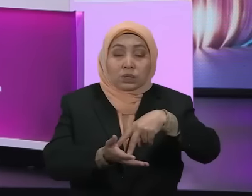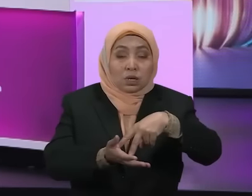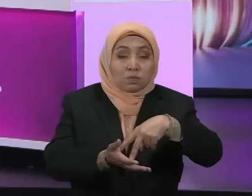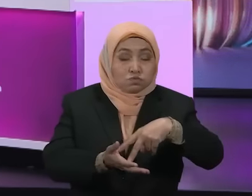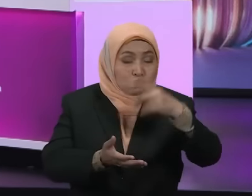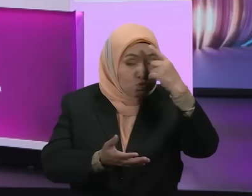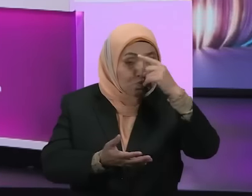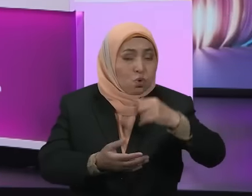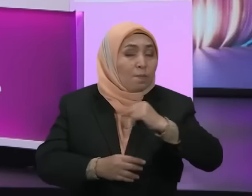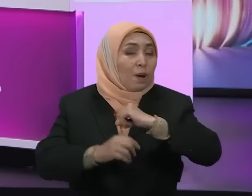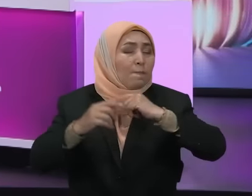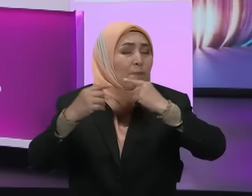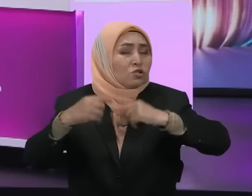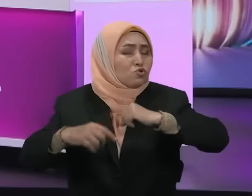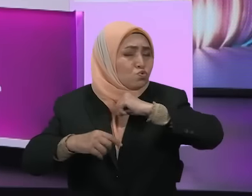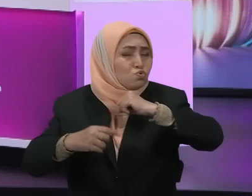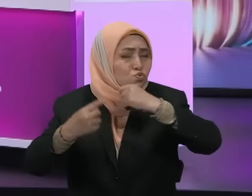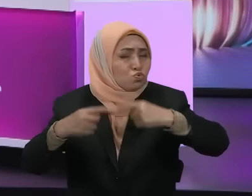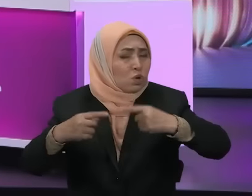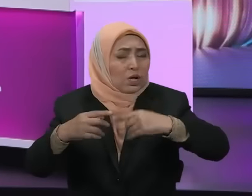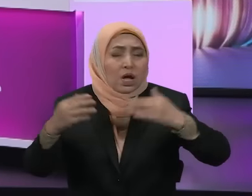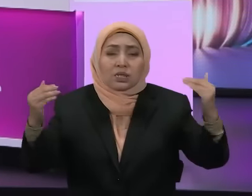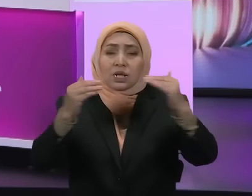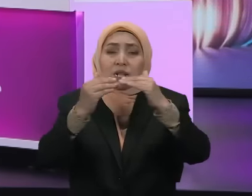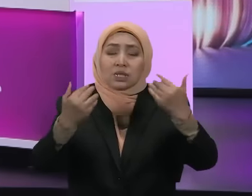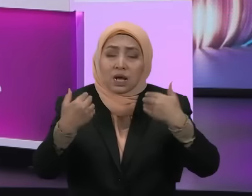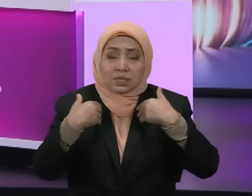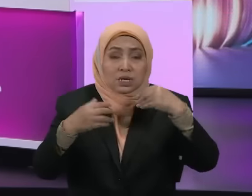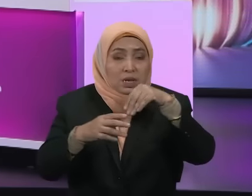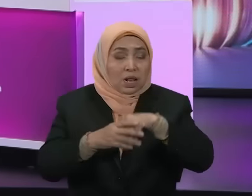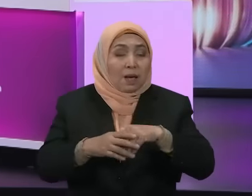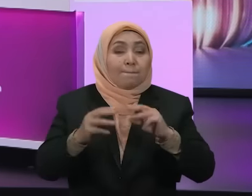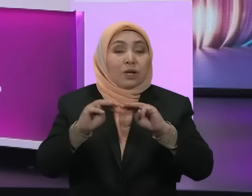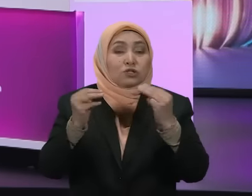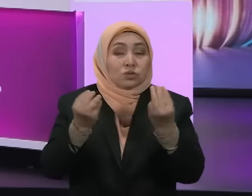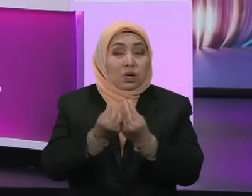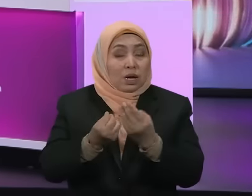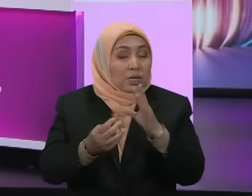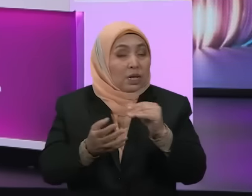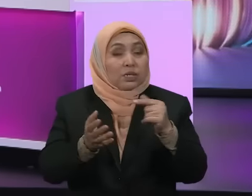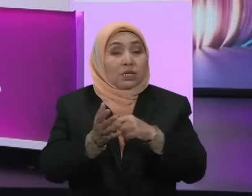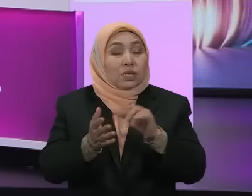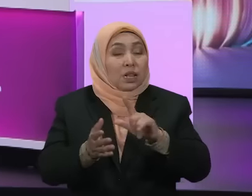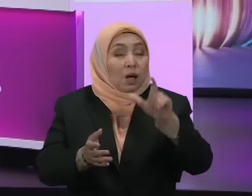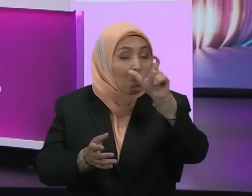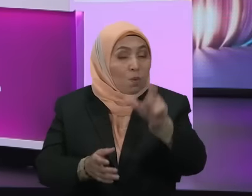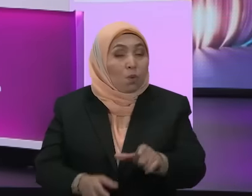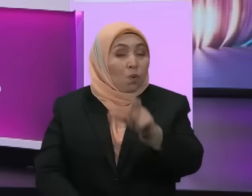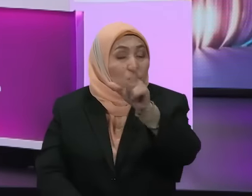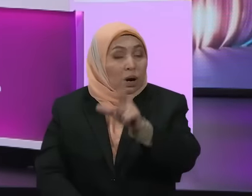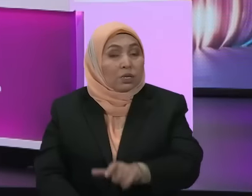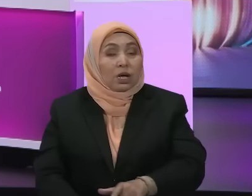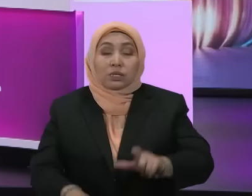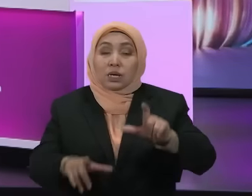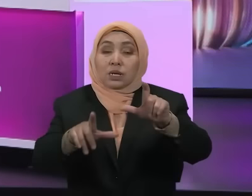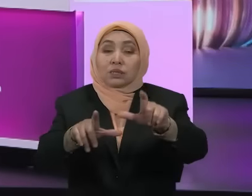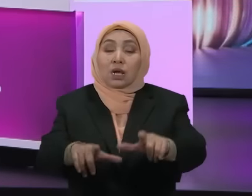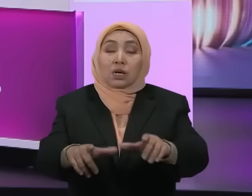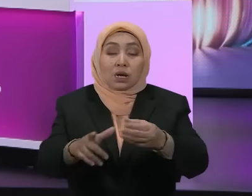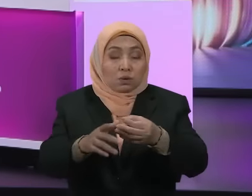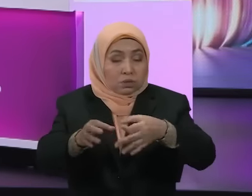kena bangkit untuk memperjuangkan keadilan yang ada di dalam masyarakat. Dan inilah orang yang diletakkan